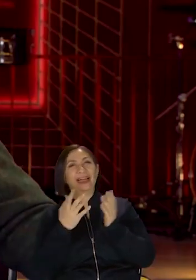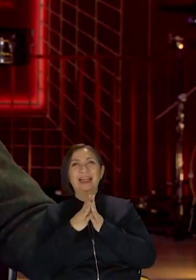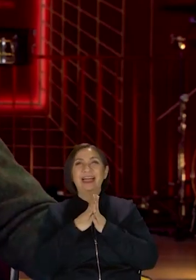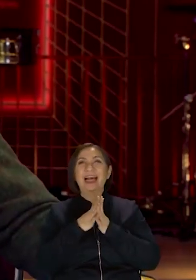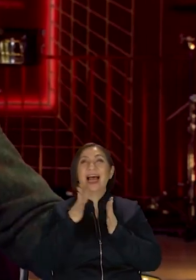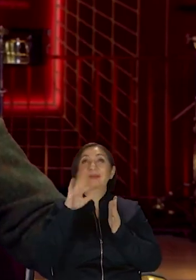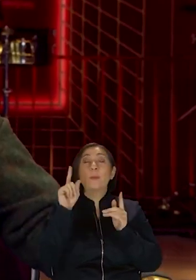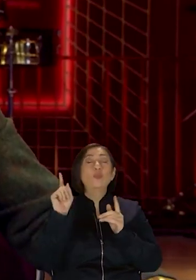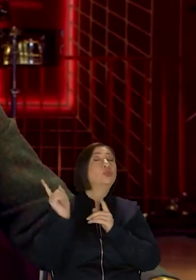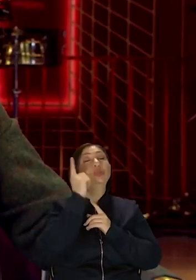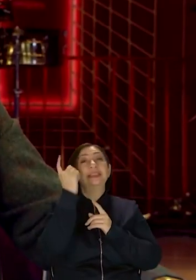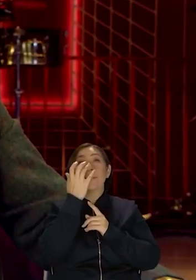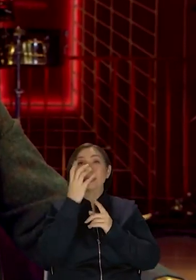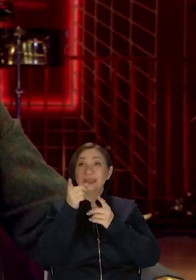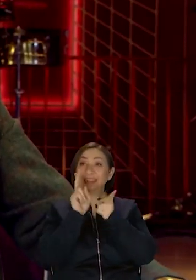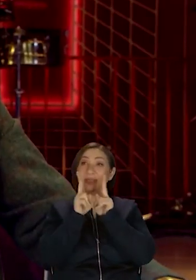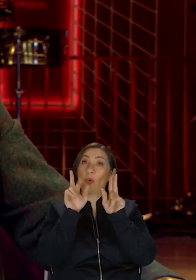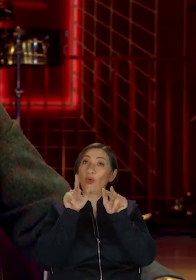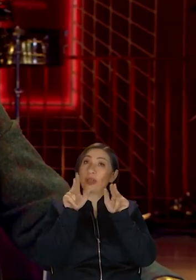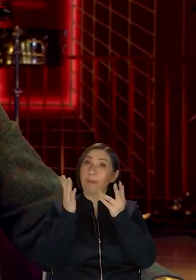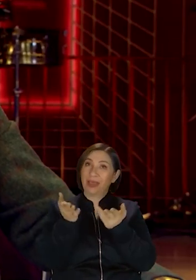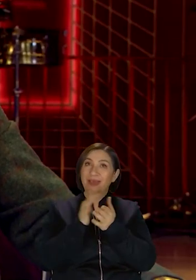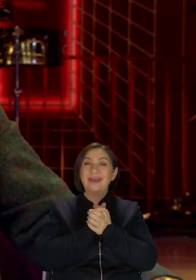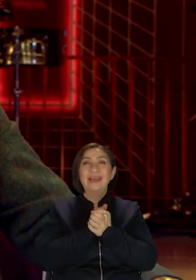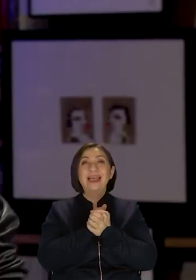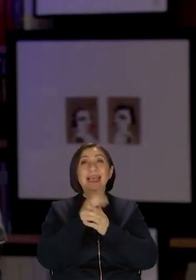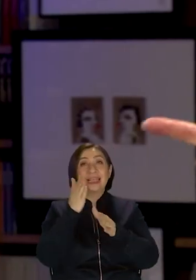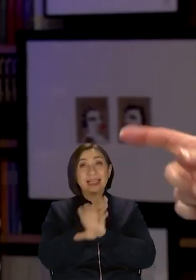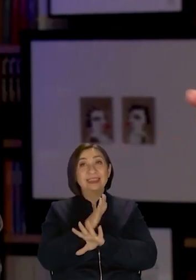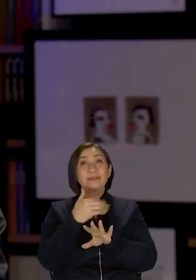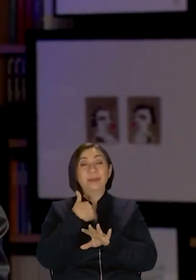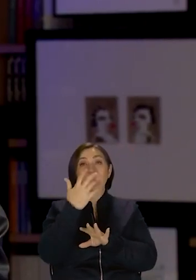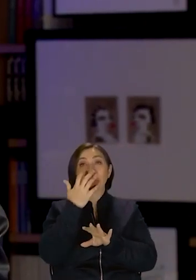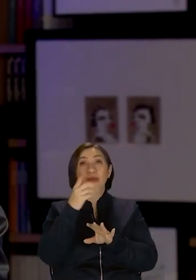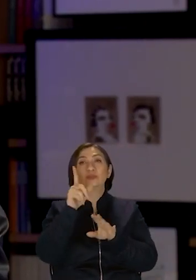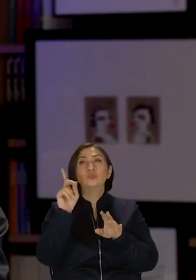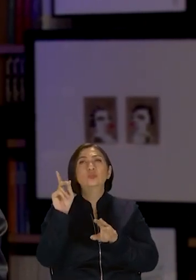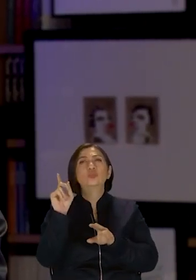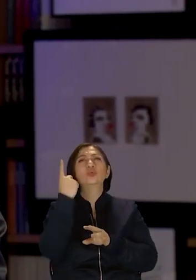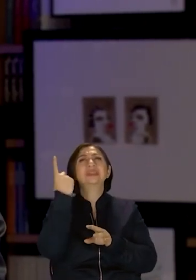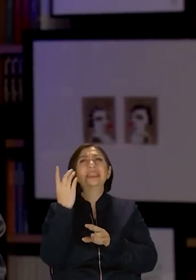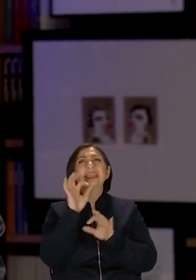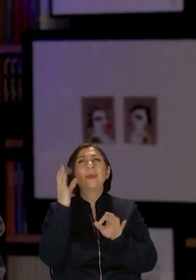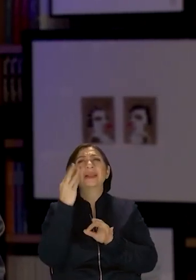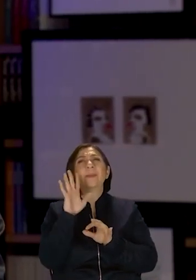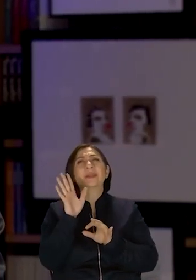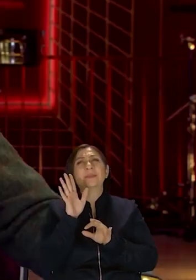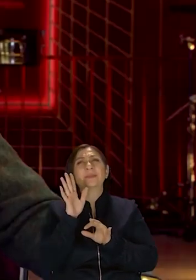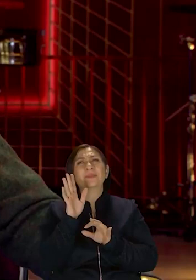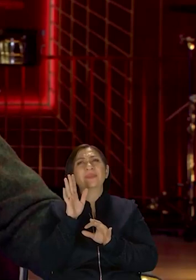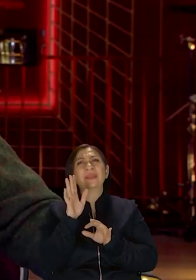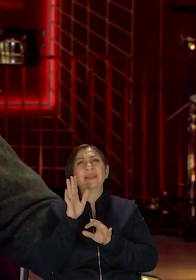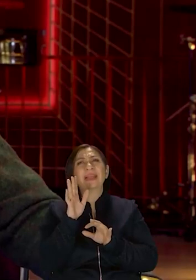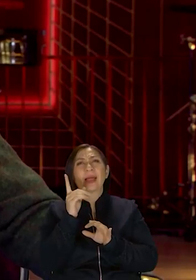Hepimiz böyle bir mucize bekliyoruz sizin oyundaki gibi aslında. Evet gerçekten bekliyorum. Sizde ama mucizeyi tam anlamadım. O biraz şey